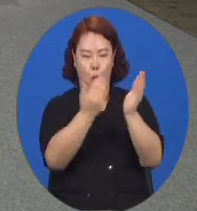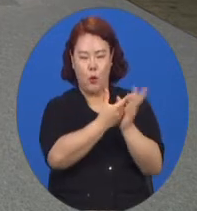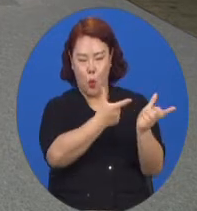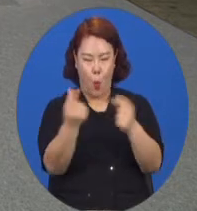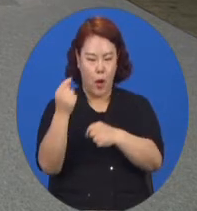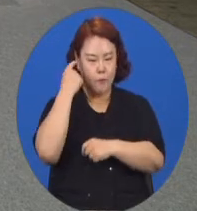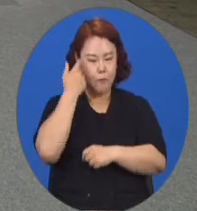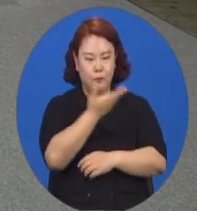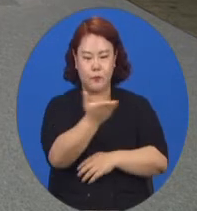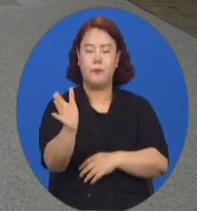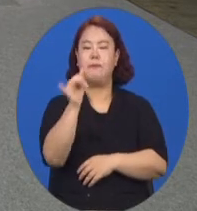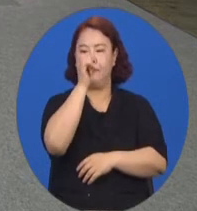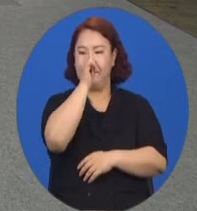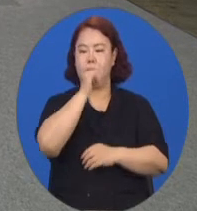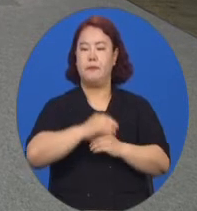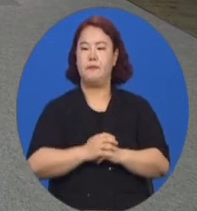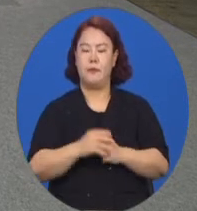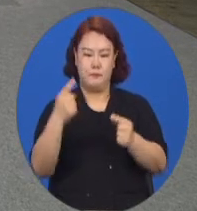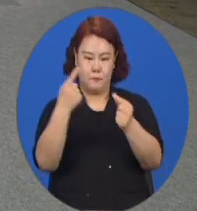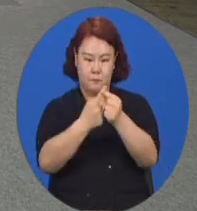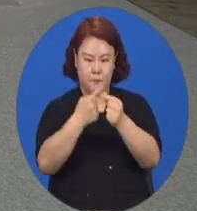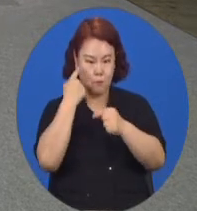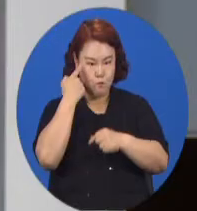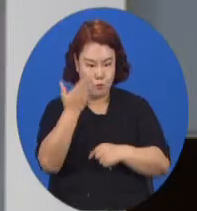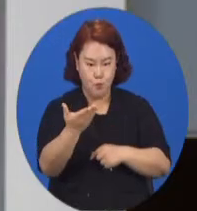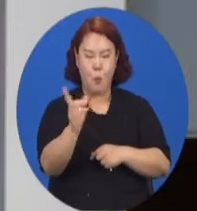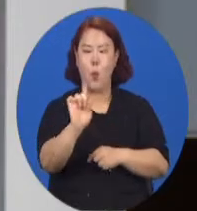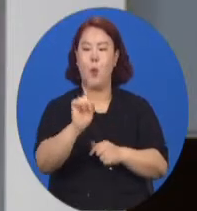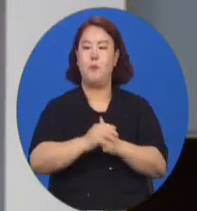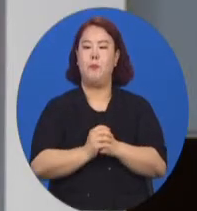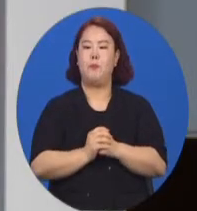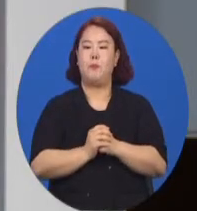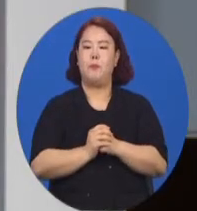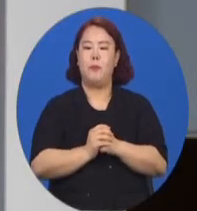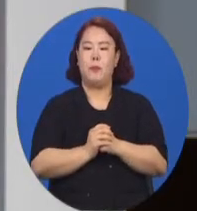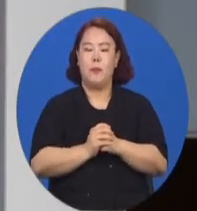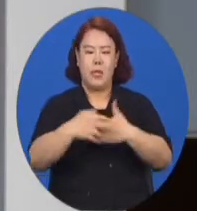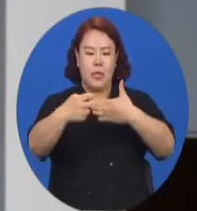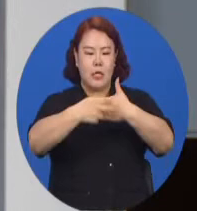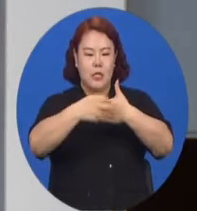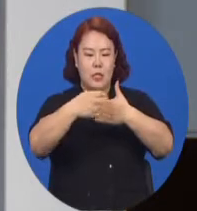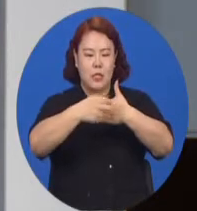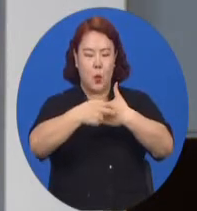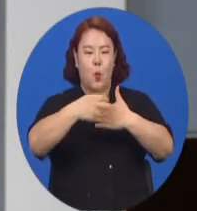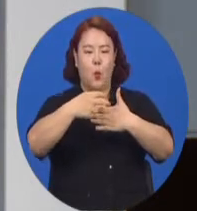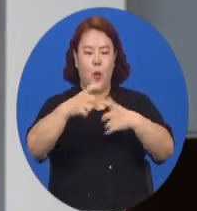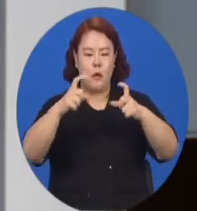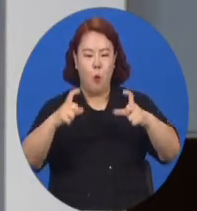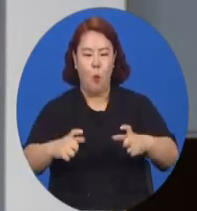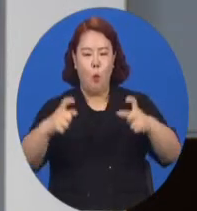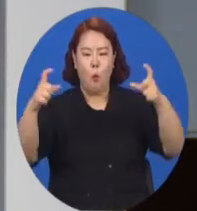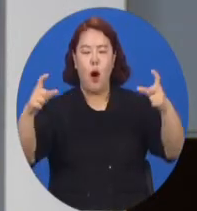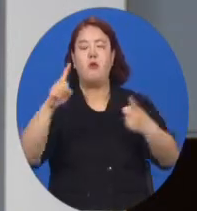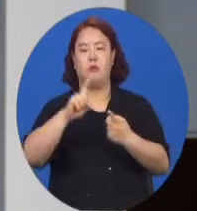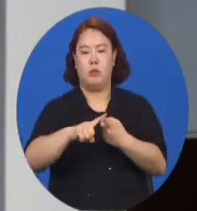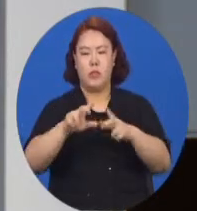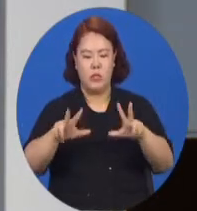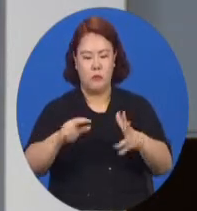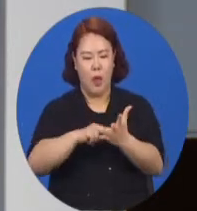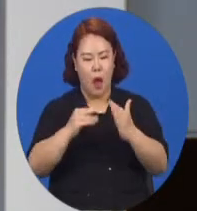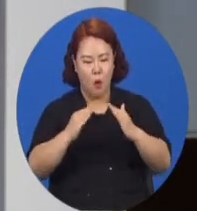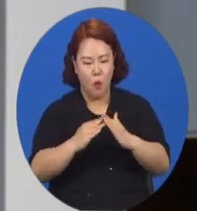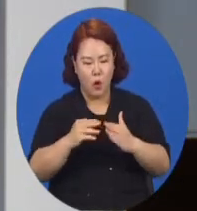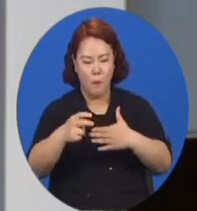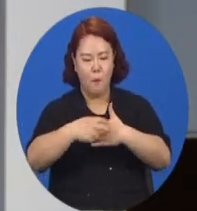공통 질문으로 바로 이어가도록 하죠. 첫 번째 제가 드리는 공통 질문은 의료시설 확충 방안에 대한 것입니다. 흔히 이제 단양군의 의료